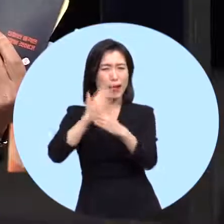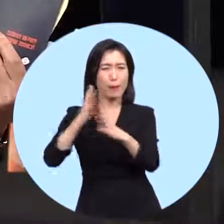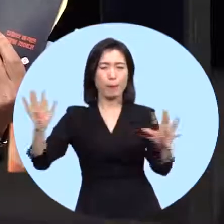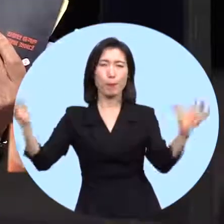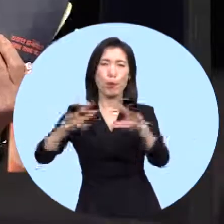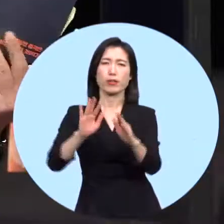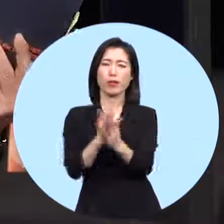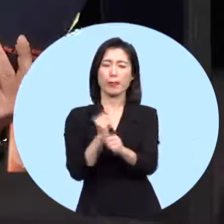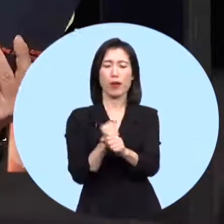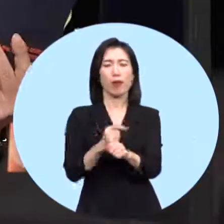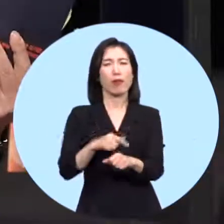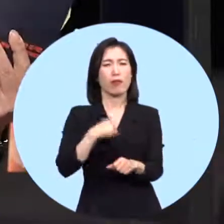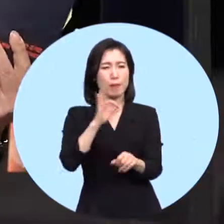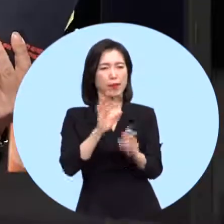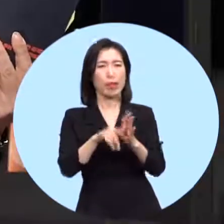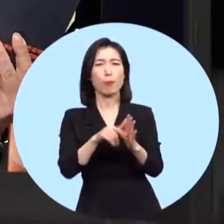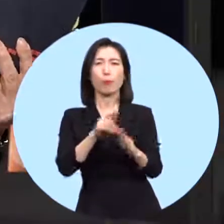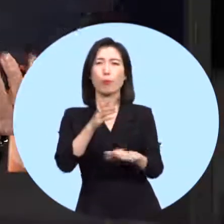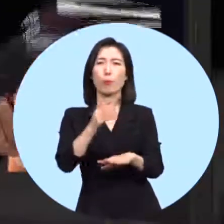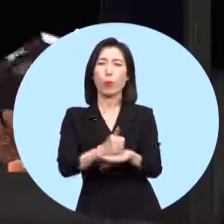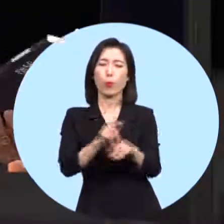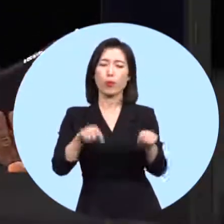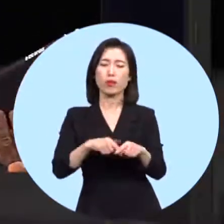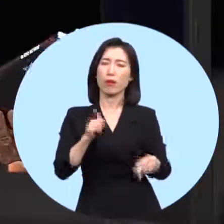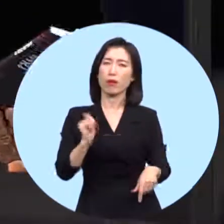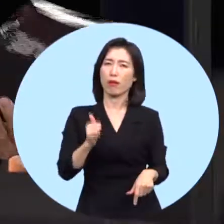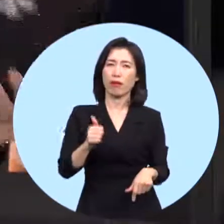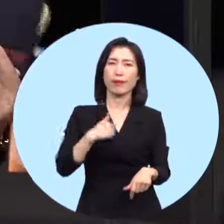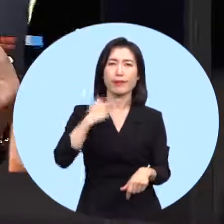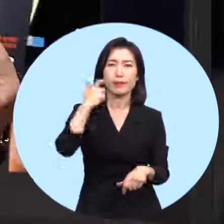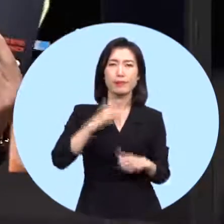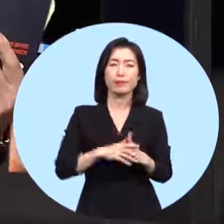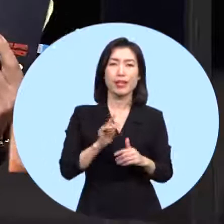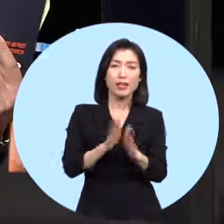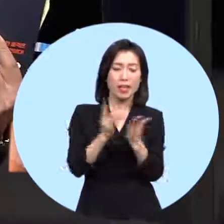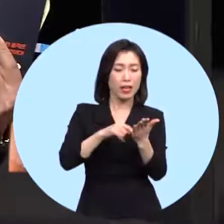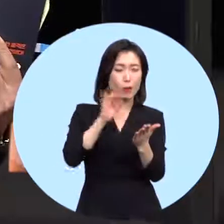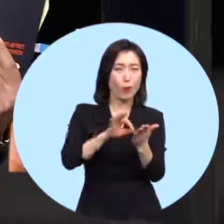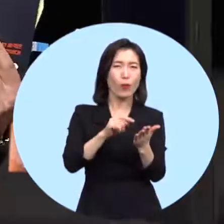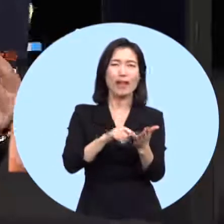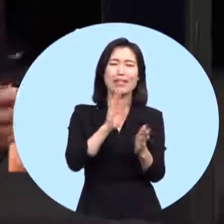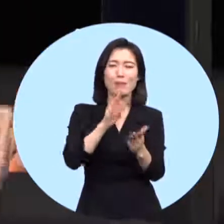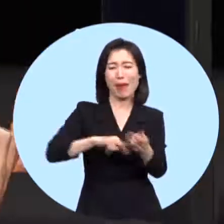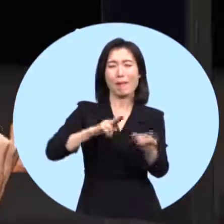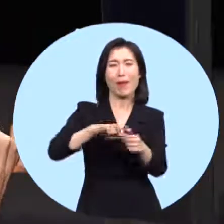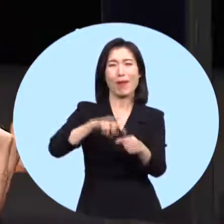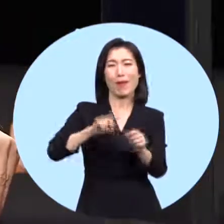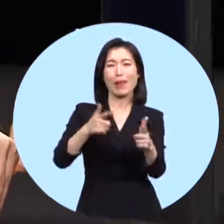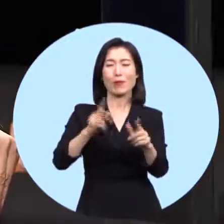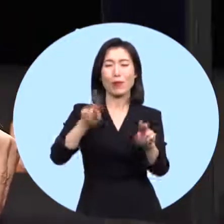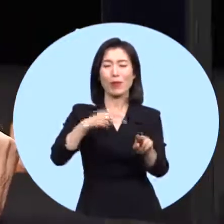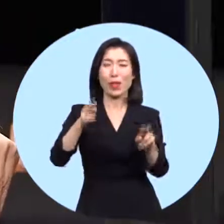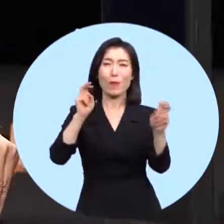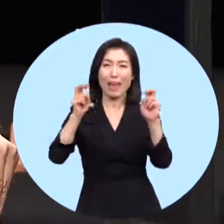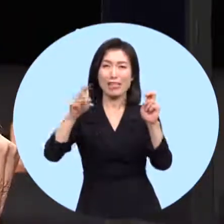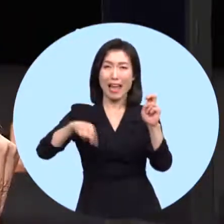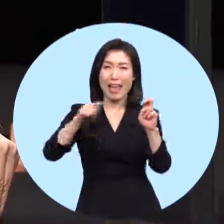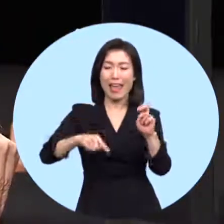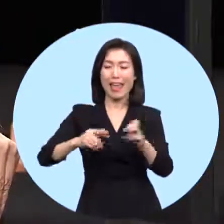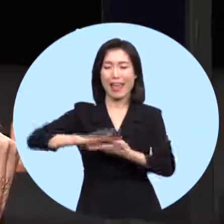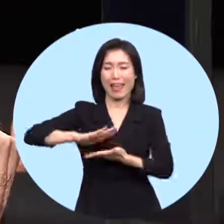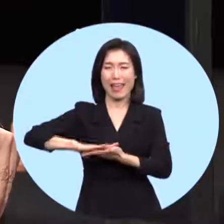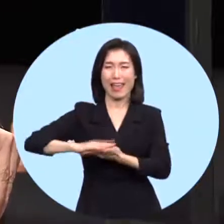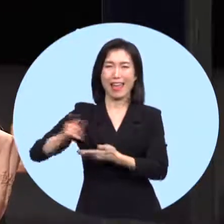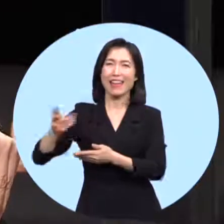제가 평가하기로는. 이 보고서에는 사내 한정용인데 거기